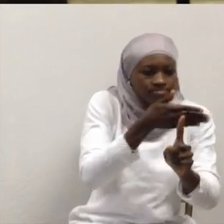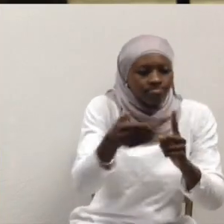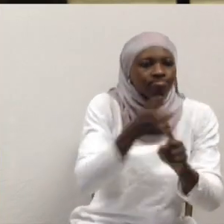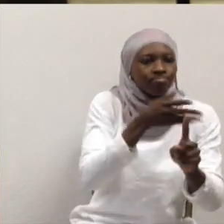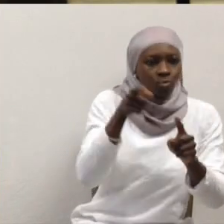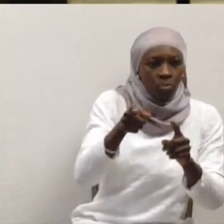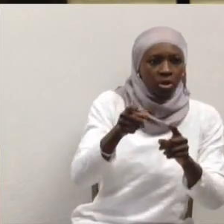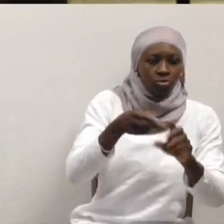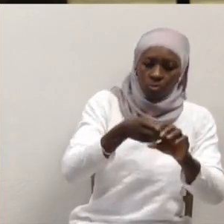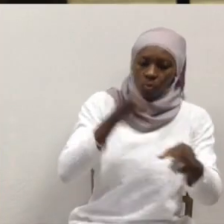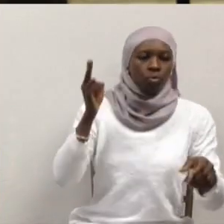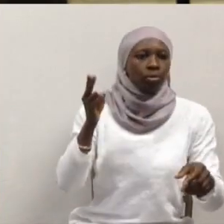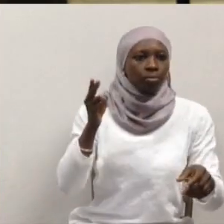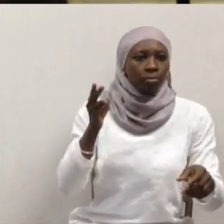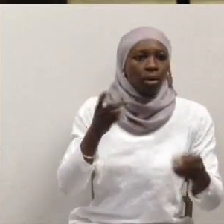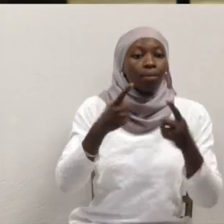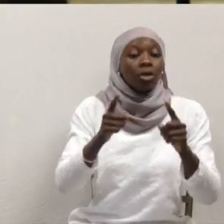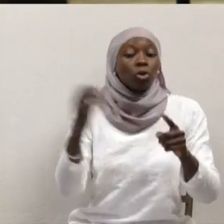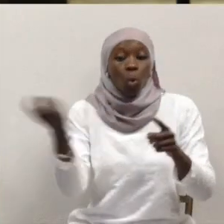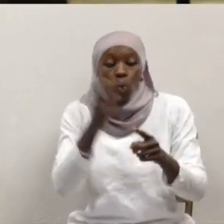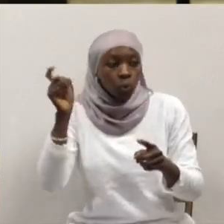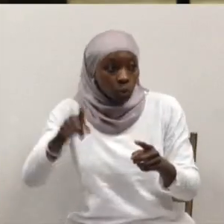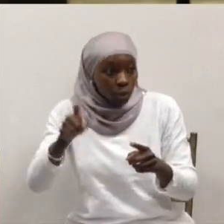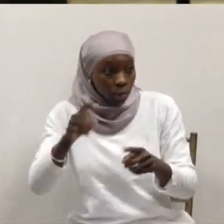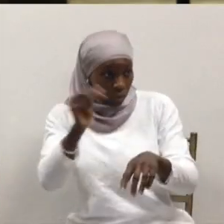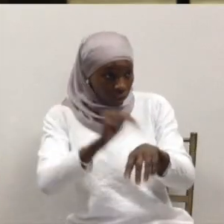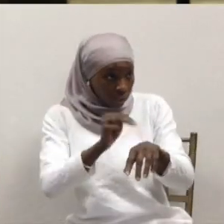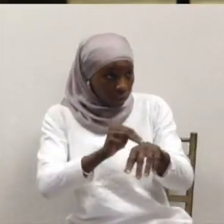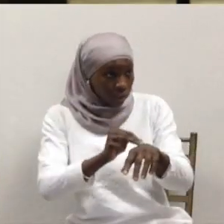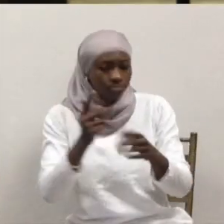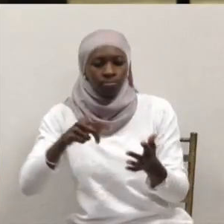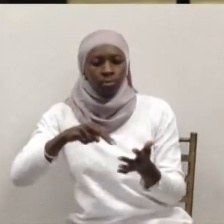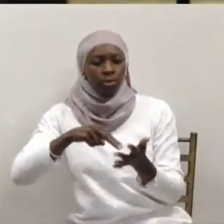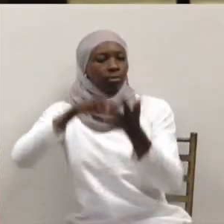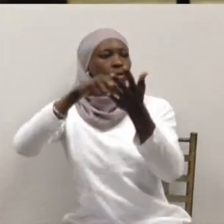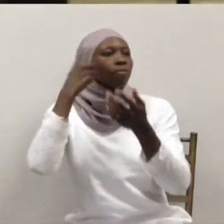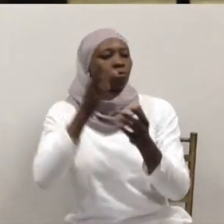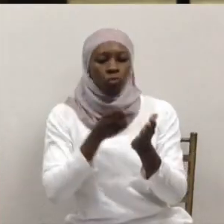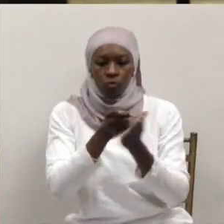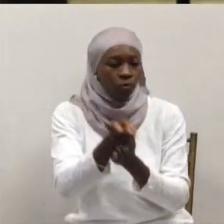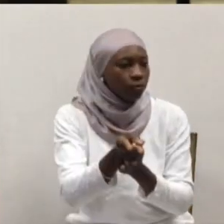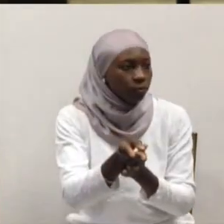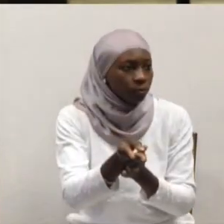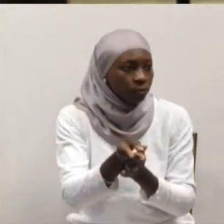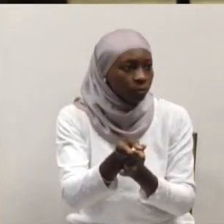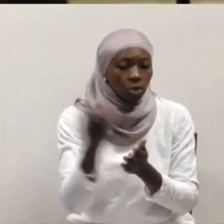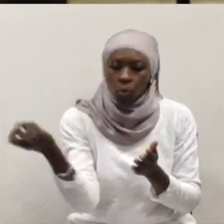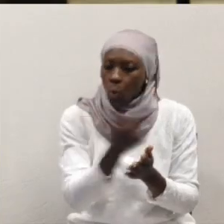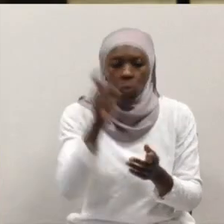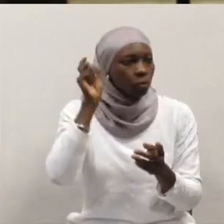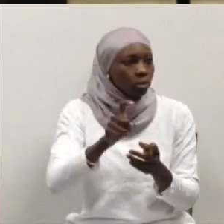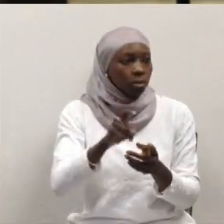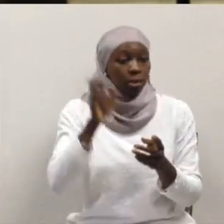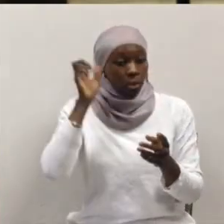is needed, just to stand for truth. كُونُوا قَوَّامِينَ بِالْقِسْطِ شُهَدَاءَ لِلَّهِ. This is what